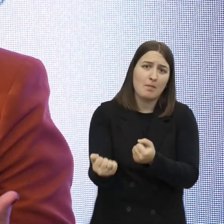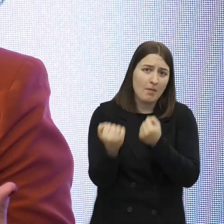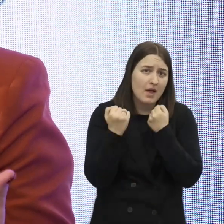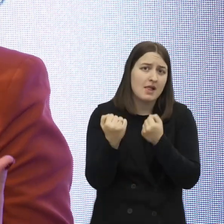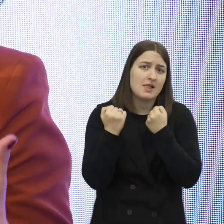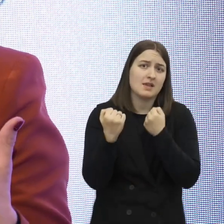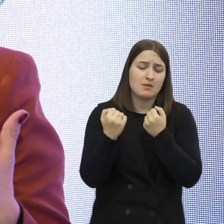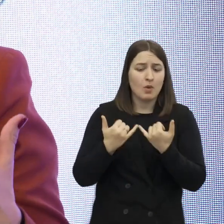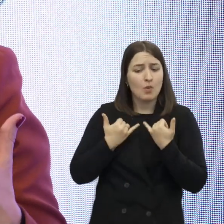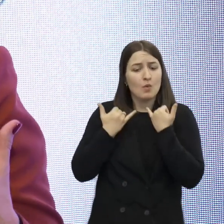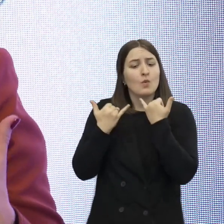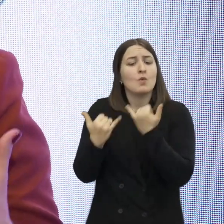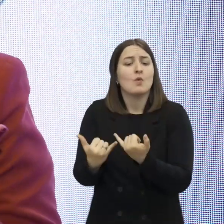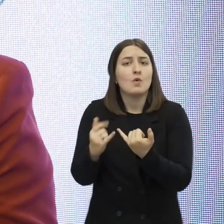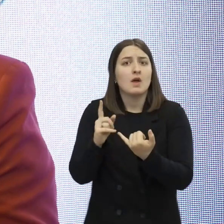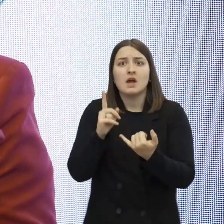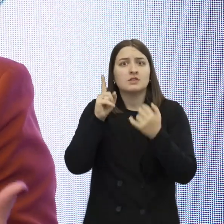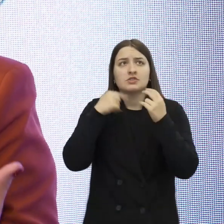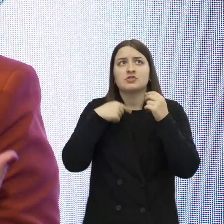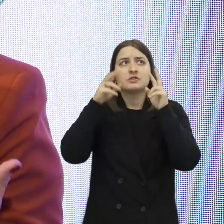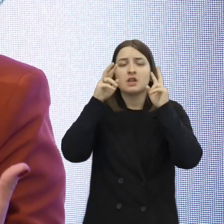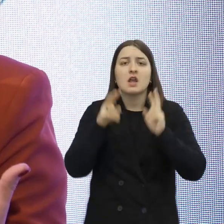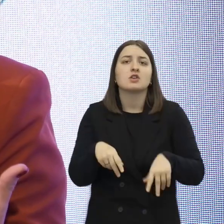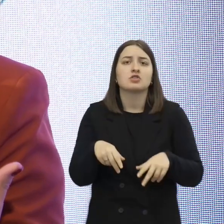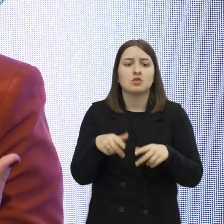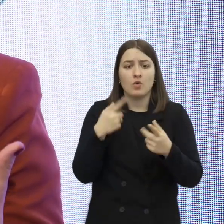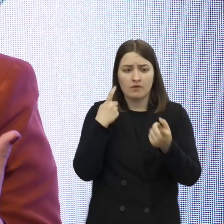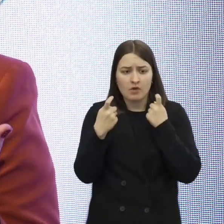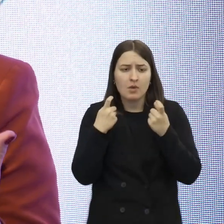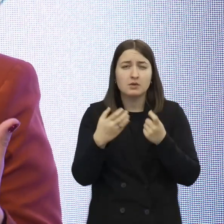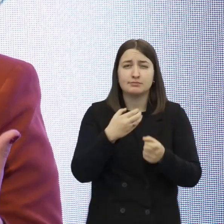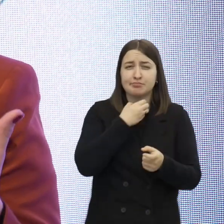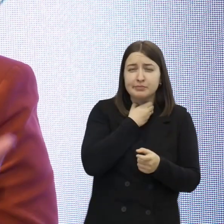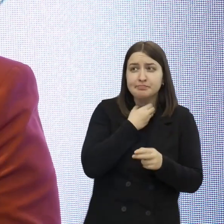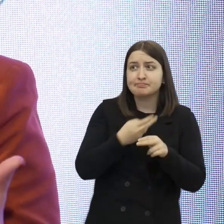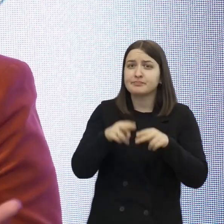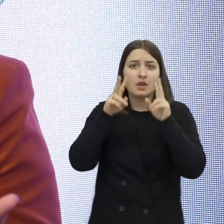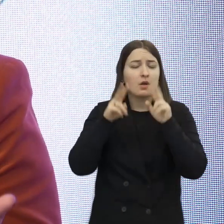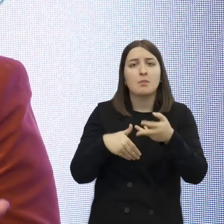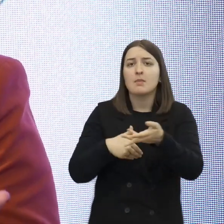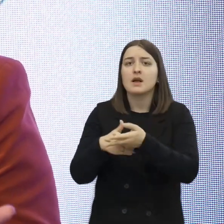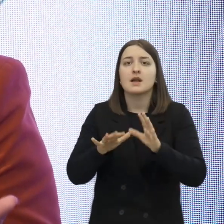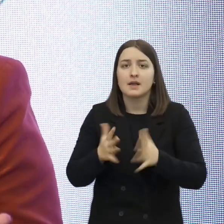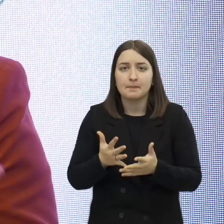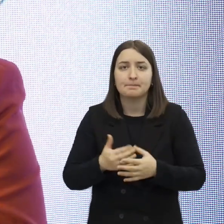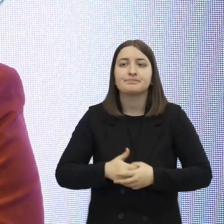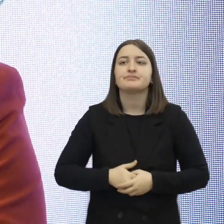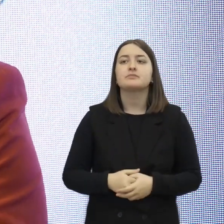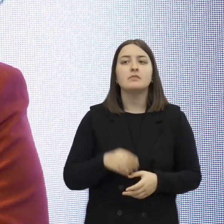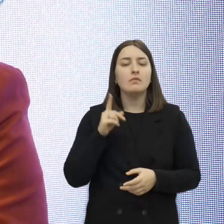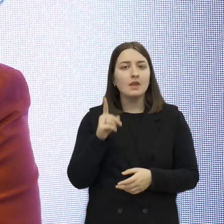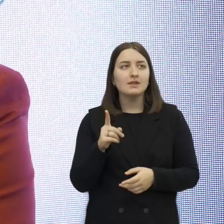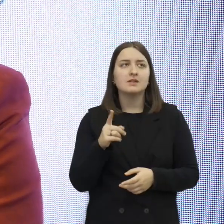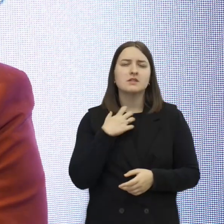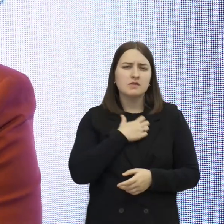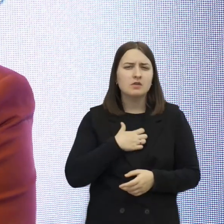palaikymą suteikti, sako, tik aš nelabai žinau, nes neturiu jokios informacijos. Bet man atrodo, tai yra didžiulis pliusas, kad žmogus tada ieško